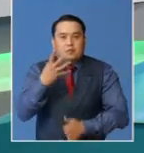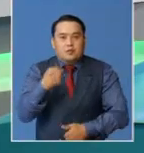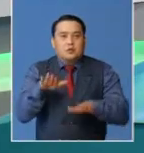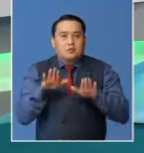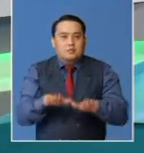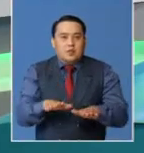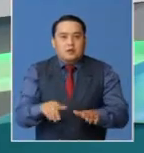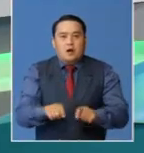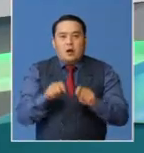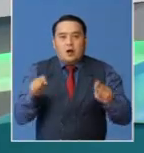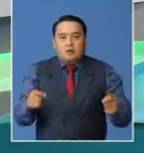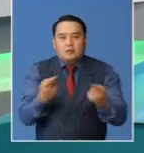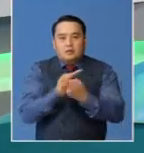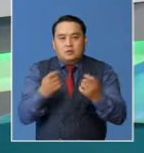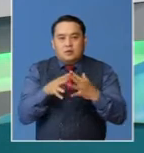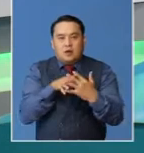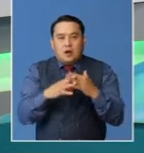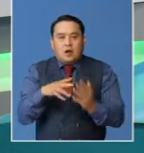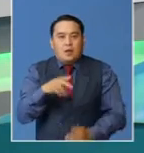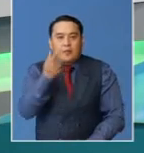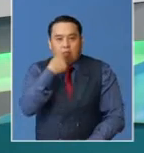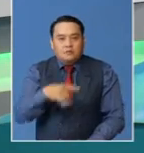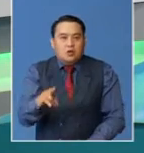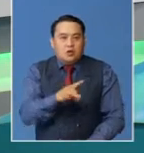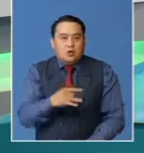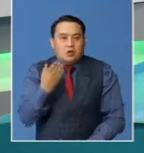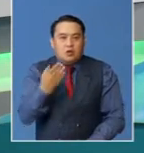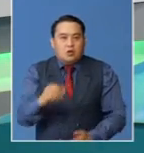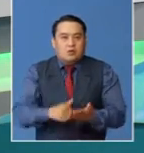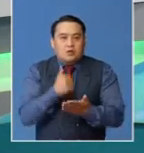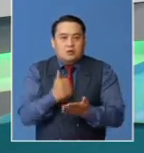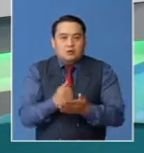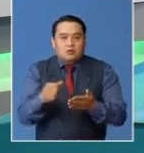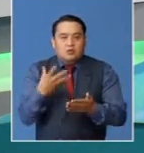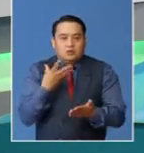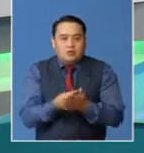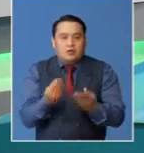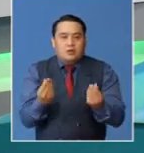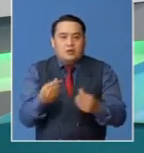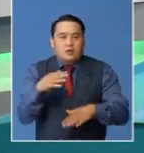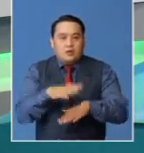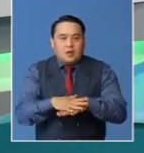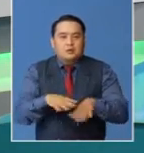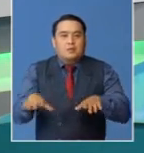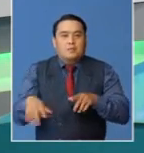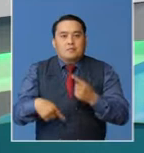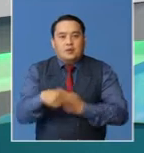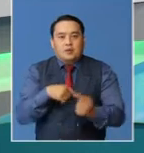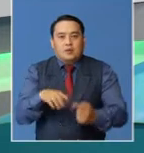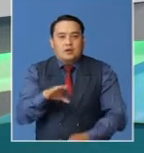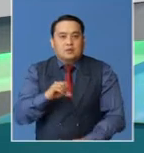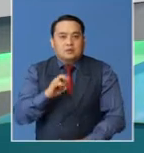мест посетителей открыта в селе имени Головатского Панфиловского района. Ее на собственные средства построил местный предприниматель